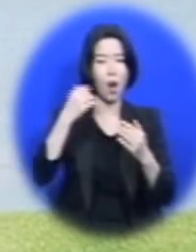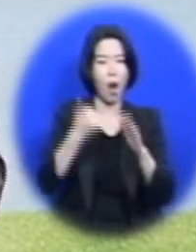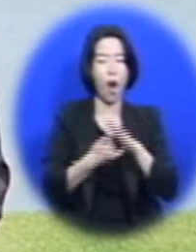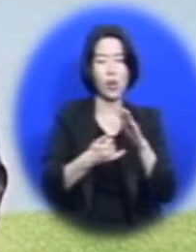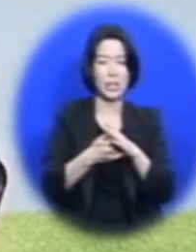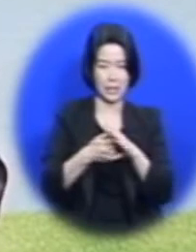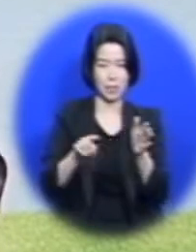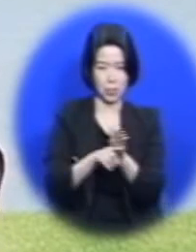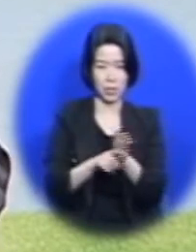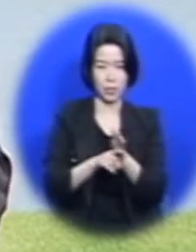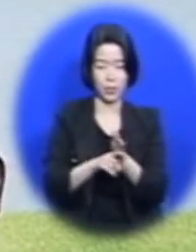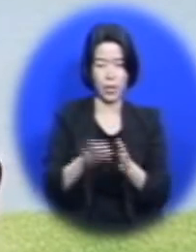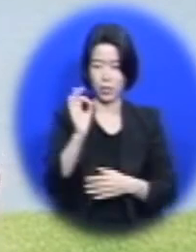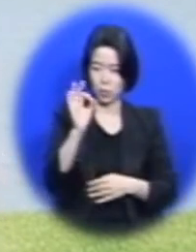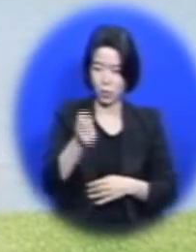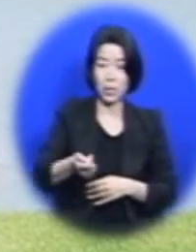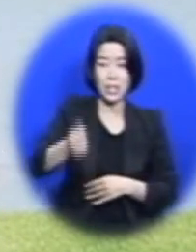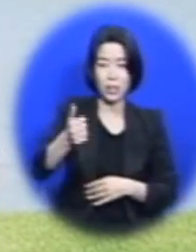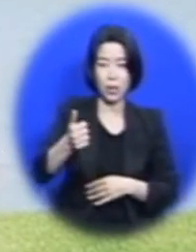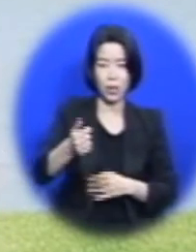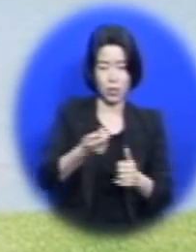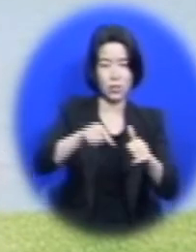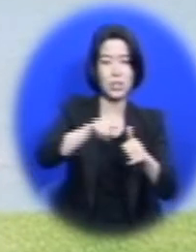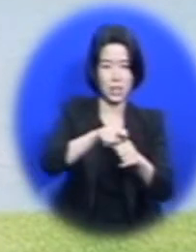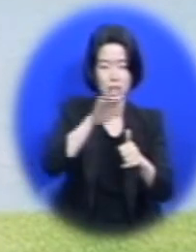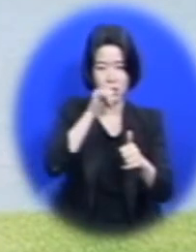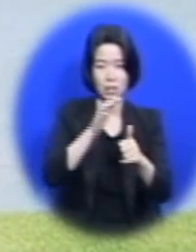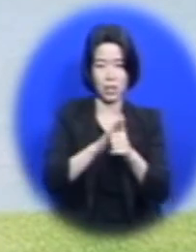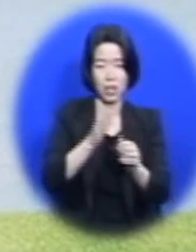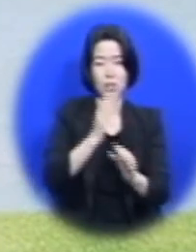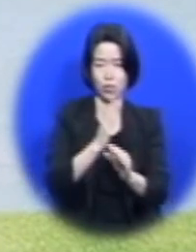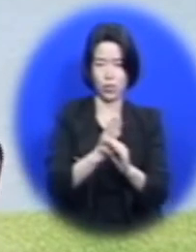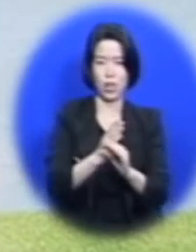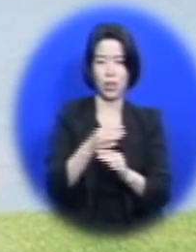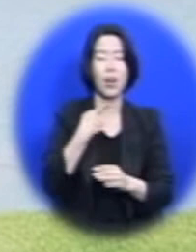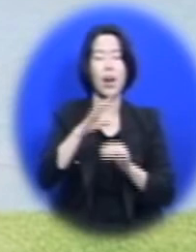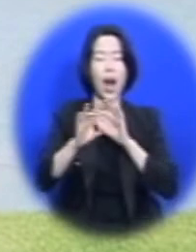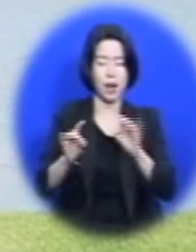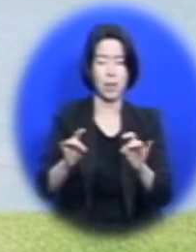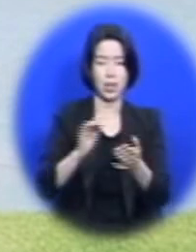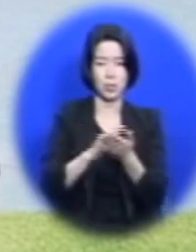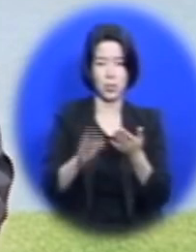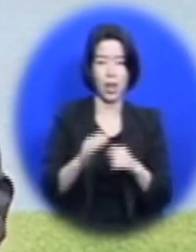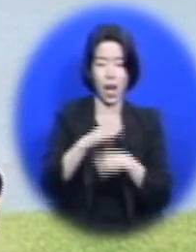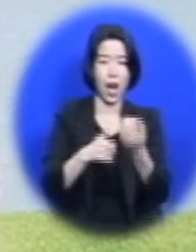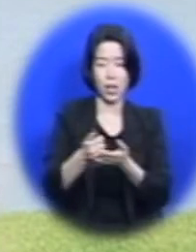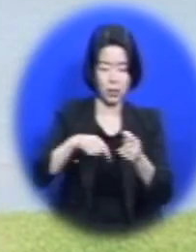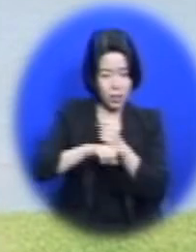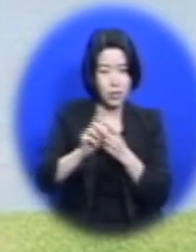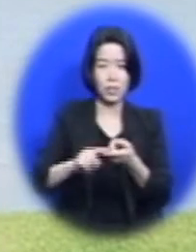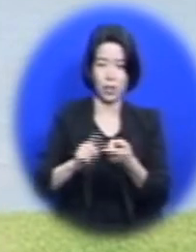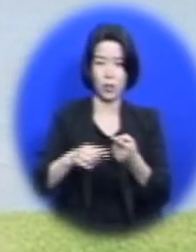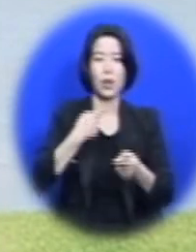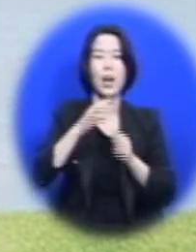동전 던지기라는 방법에 의존할 수밖에 없었던 것이지, 핵심은 갈망입니다. 하나님의 뜻대로